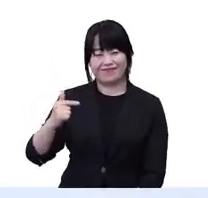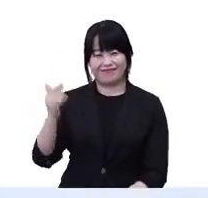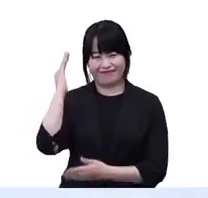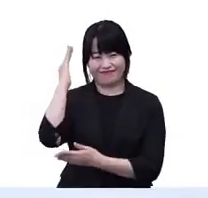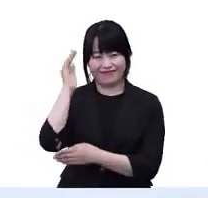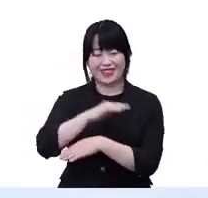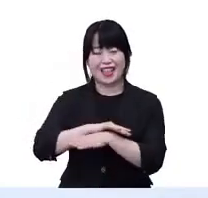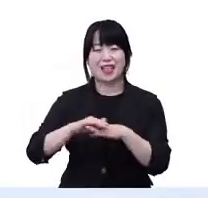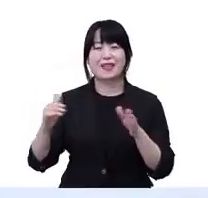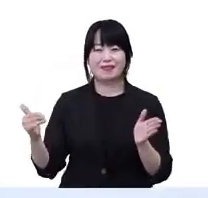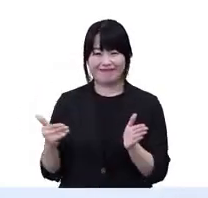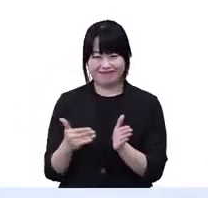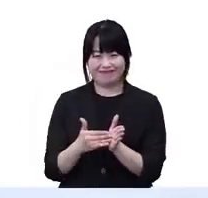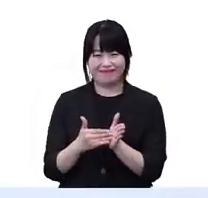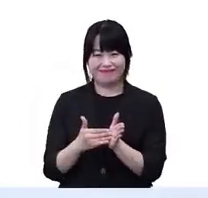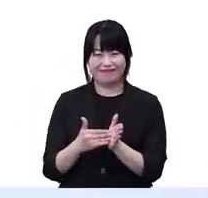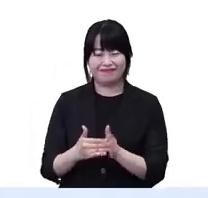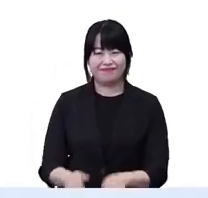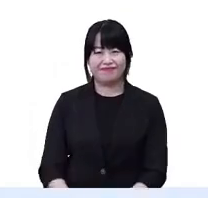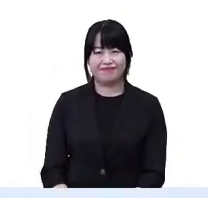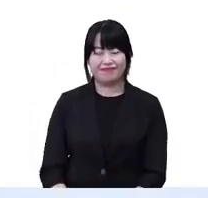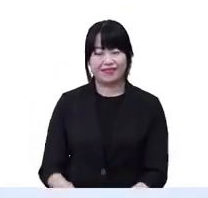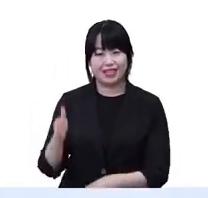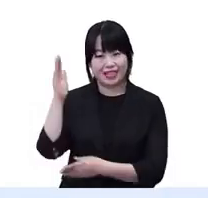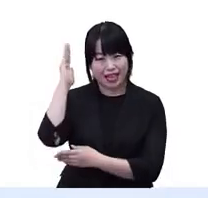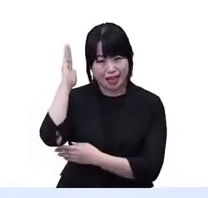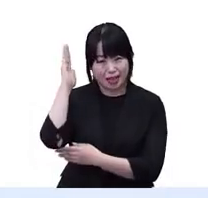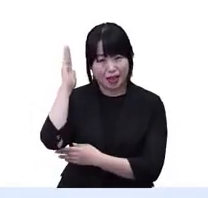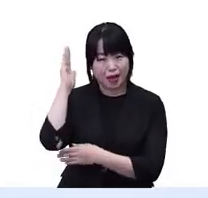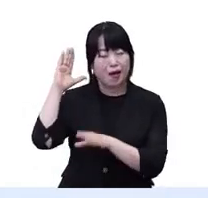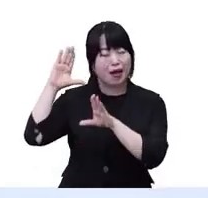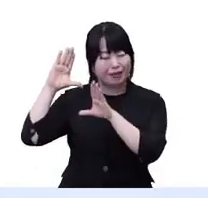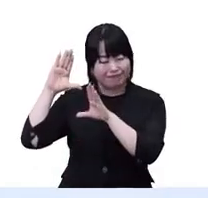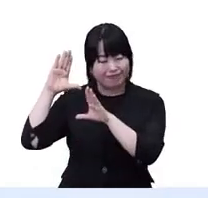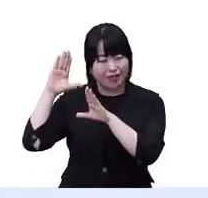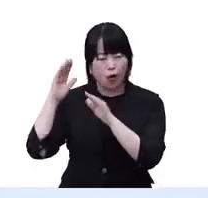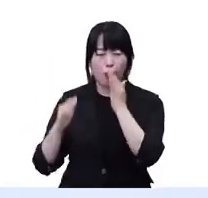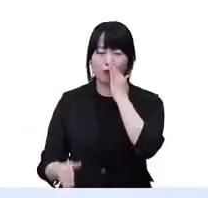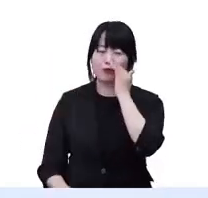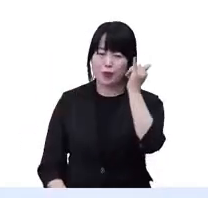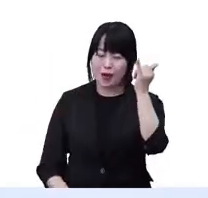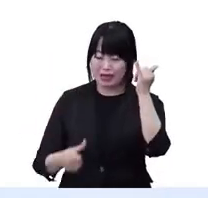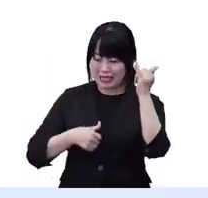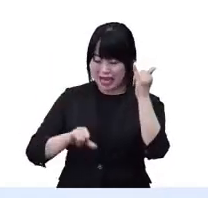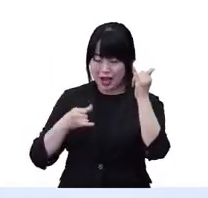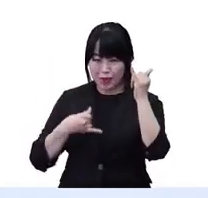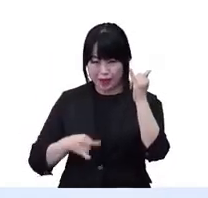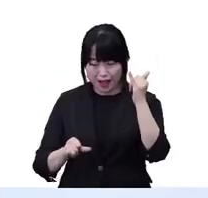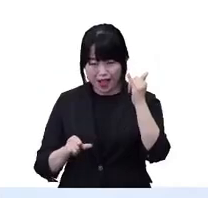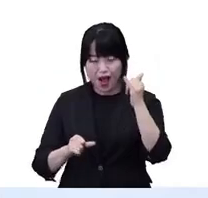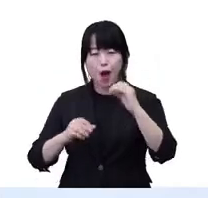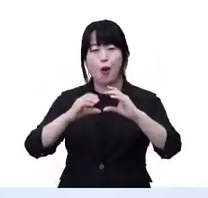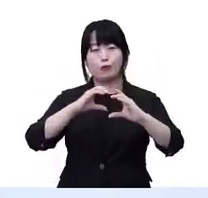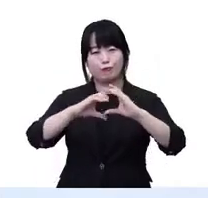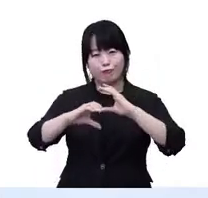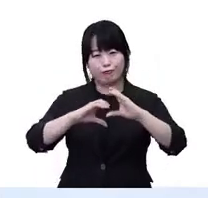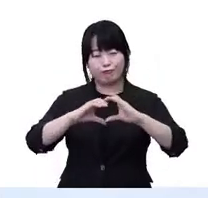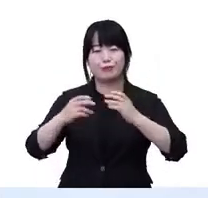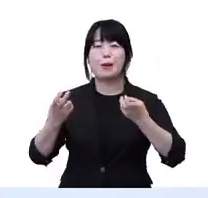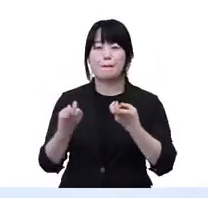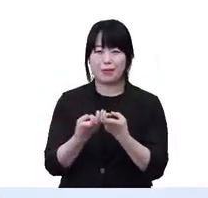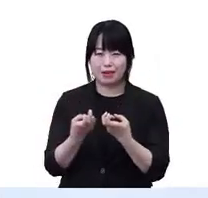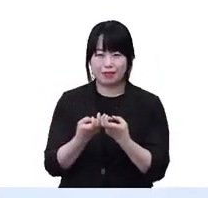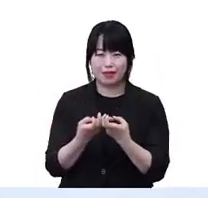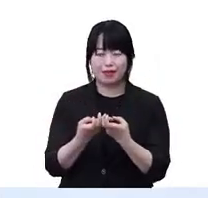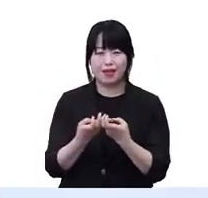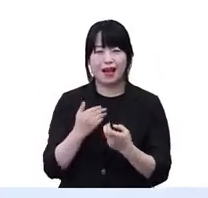모두 들어보셨습니다. 강의를 통해서 우리 부모와 자녀가 올바르게 의사소통을 할 수 있는